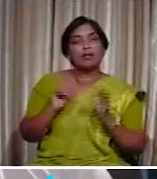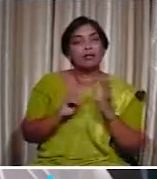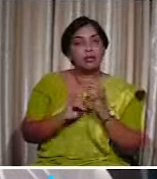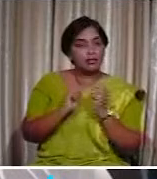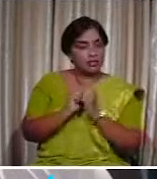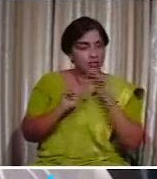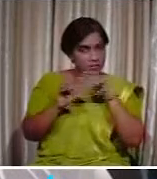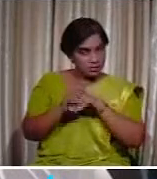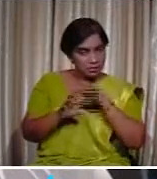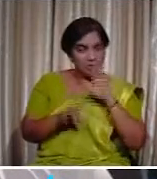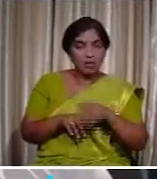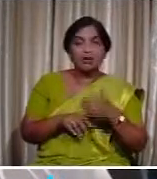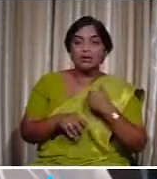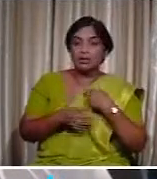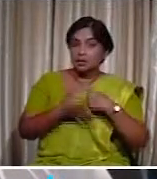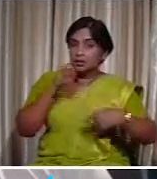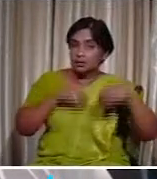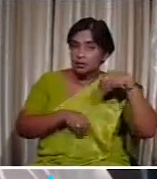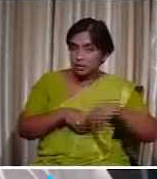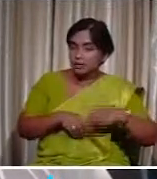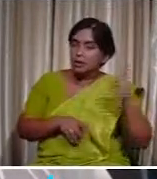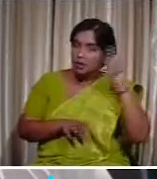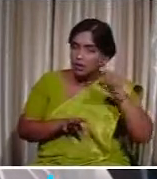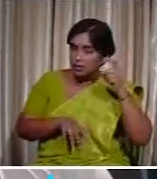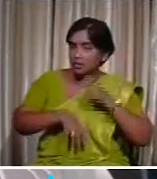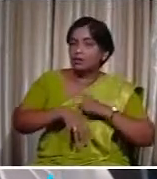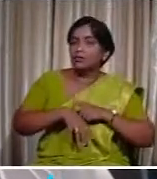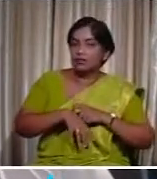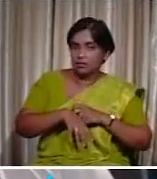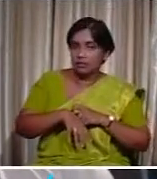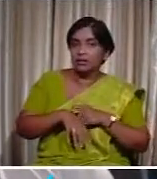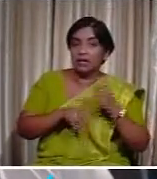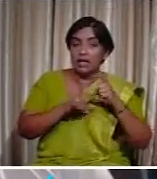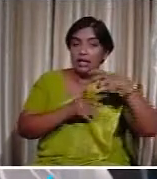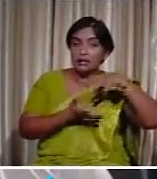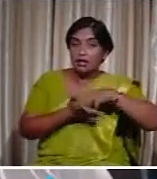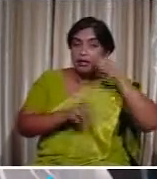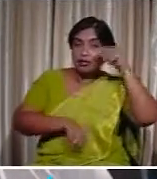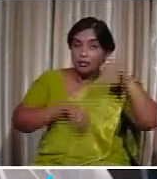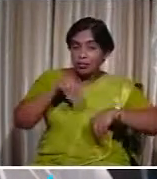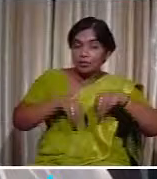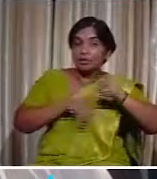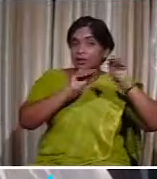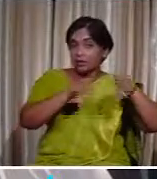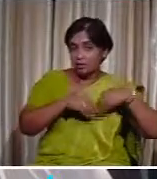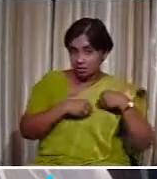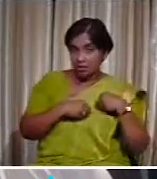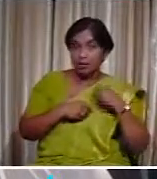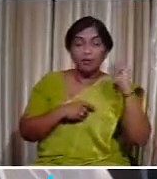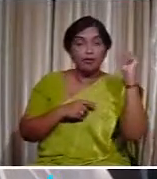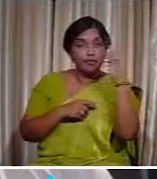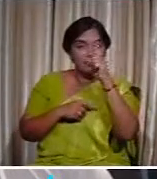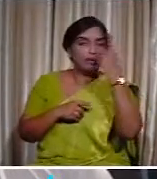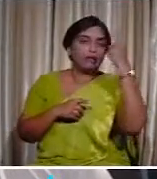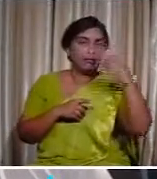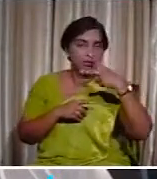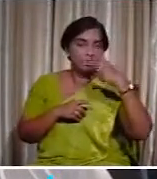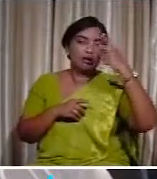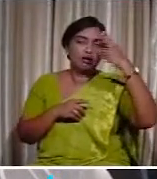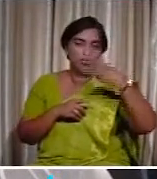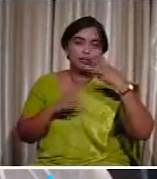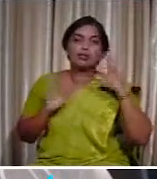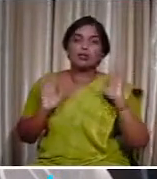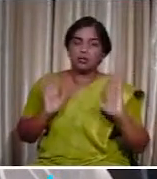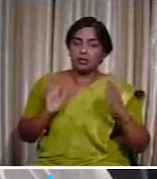हिटिया ए मम चंदे इल्लपु हेम वेलावकदिम मट अपे दृष्टिके जनताव चंदे दुन्ने पलवेनिया वेन्न देवेनिया वेन्न तुंगेनिया